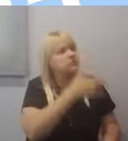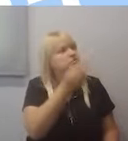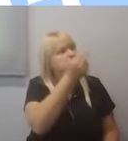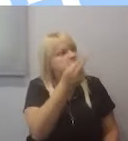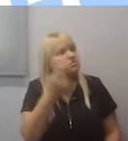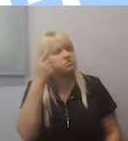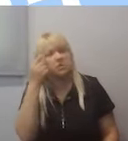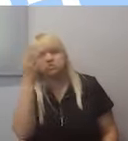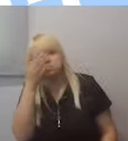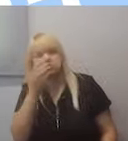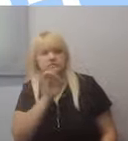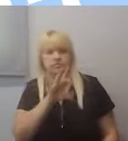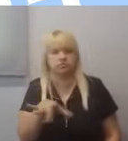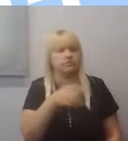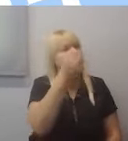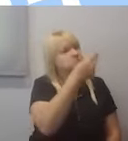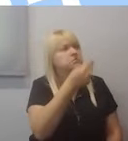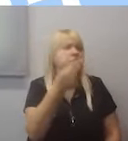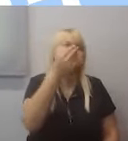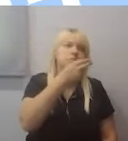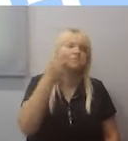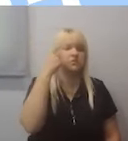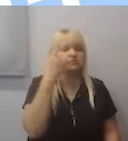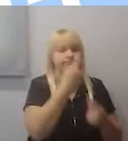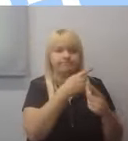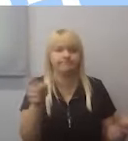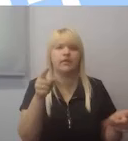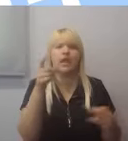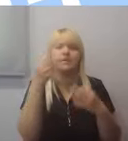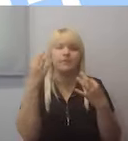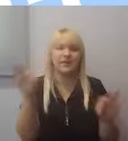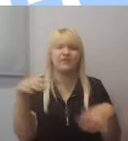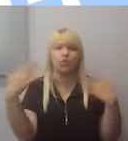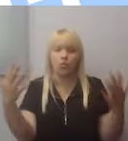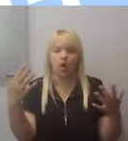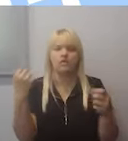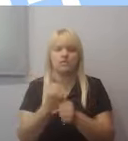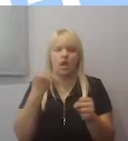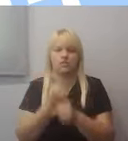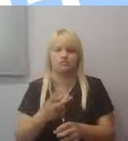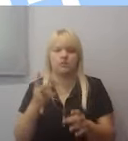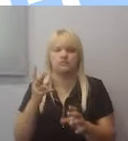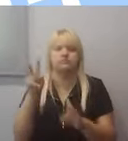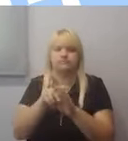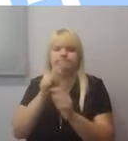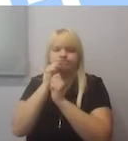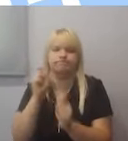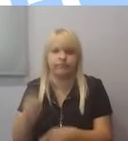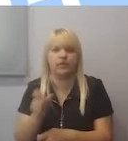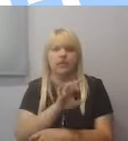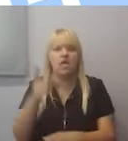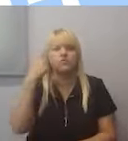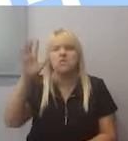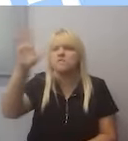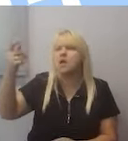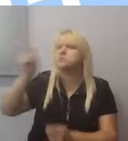tālāk respektīvi brīvajām rokām jāmeklē darbu nevis gaidi kad ko tev valsts dos ko pašvaldība dos